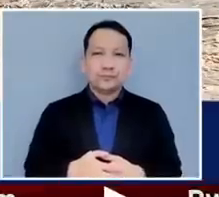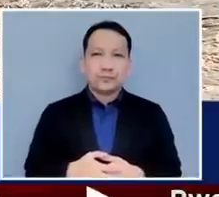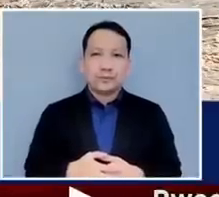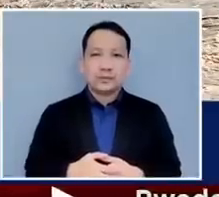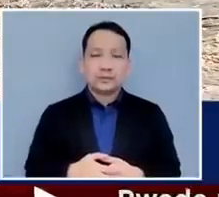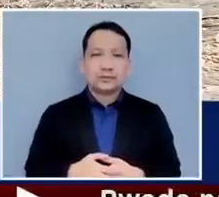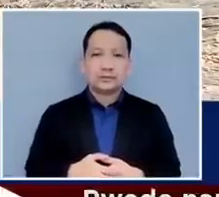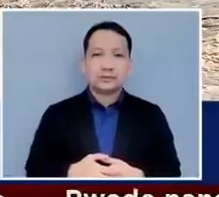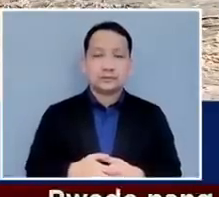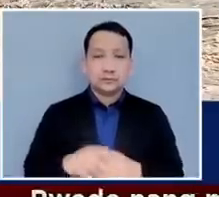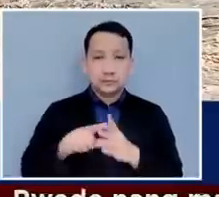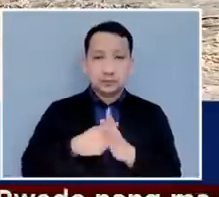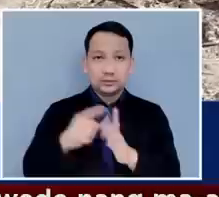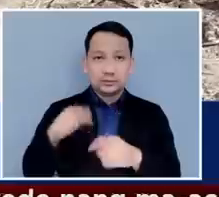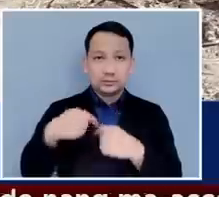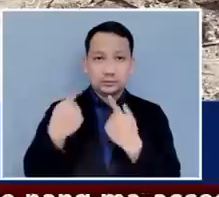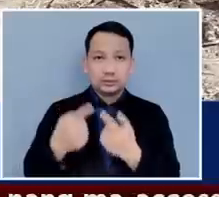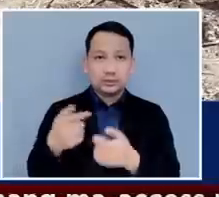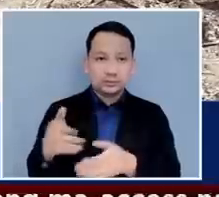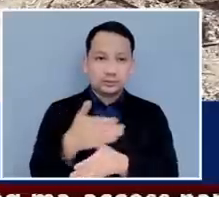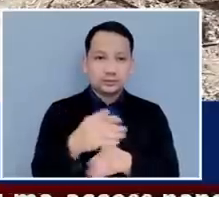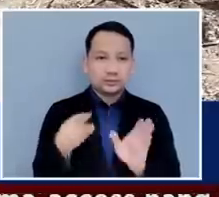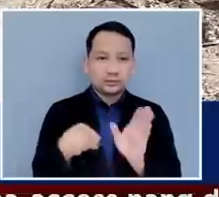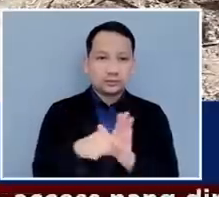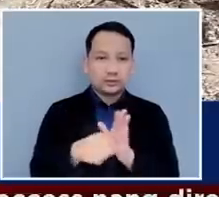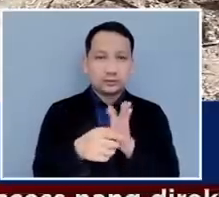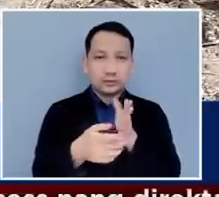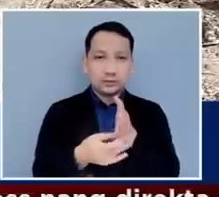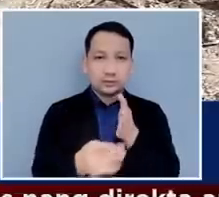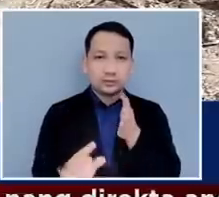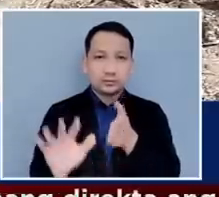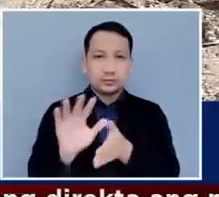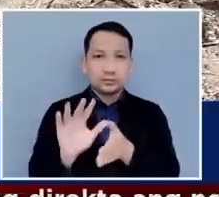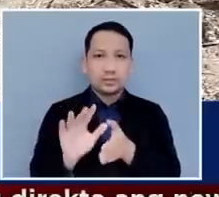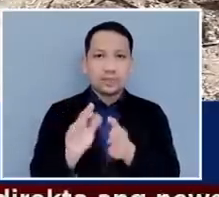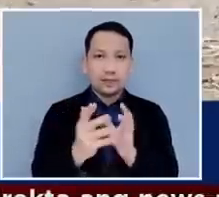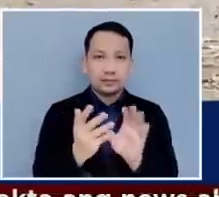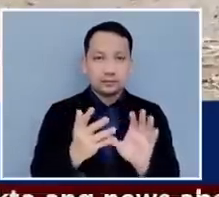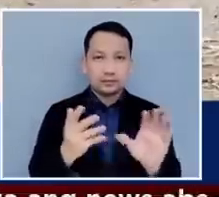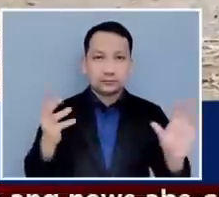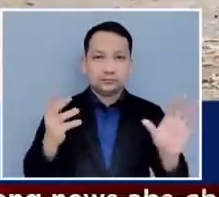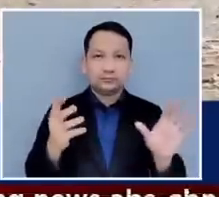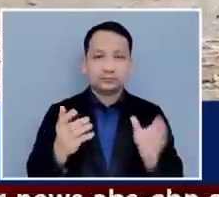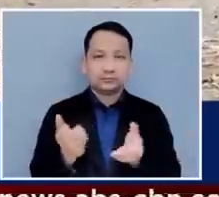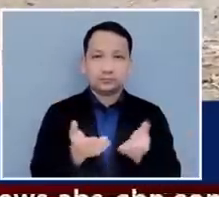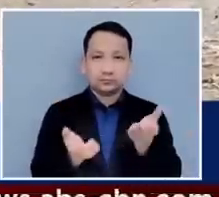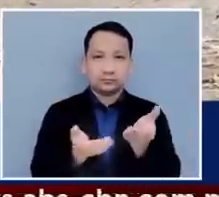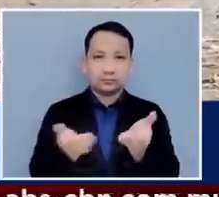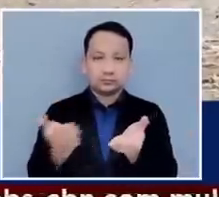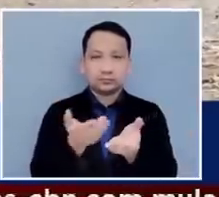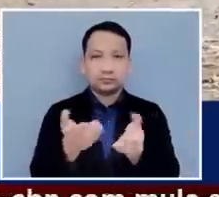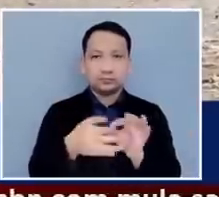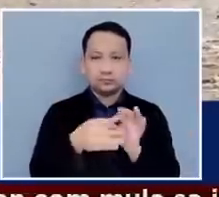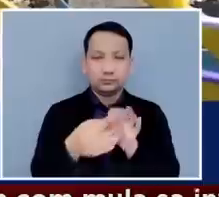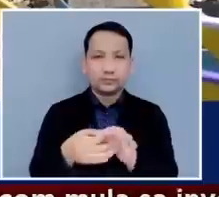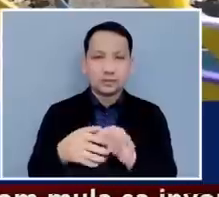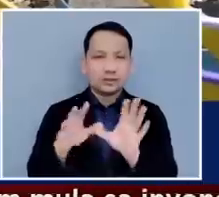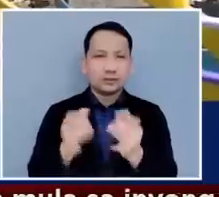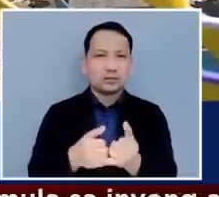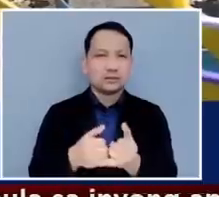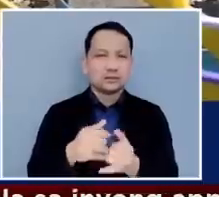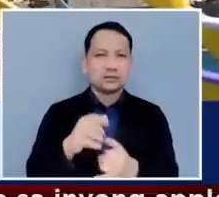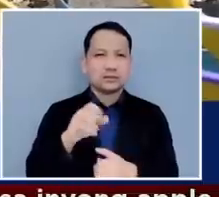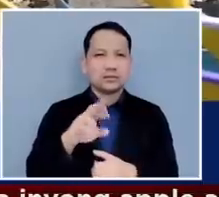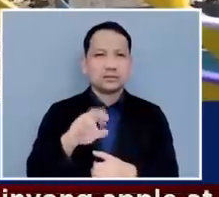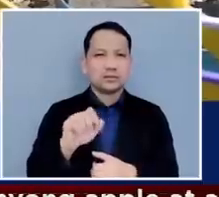Simula nang ipatupad ang fishing ban dahil sa oil spill, nakahilera na lang ang mga bangkang pangisda sa tabing dagat sa Barangay Estrella sa